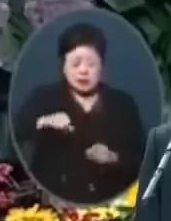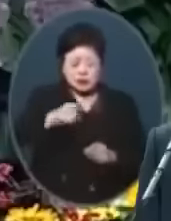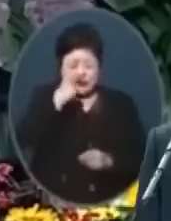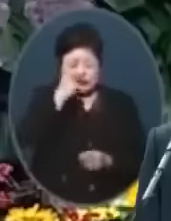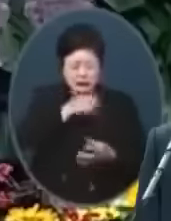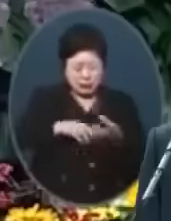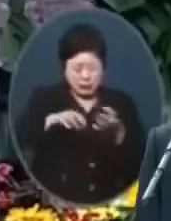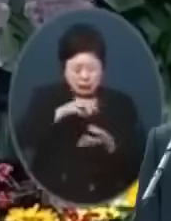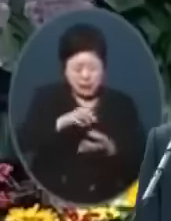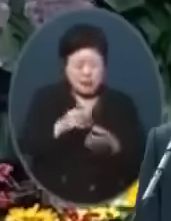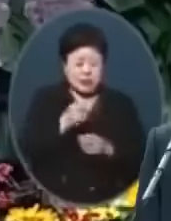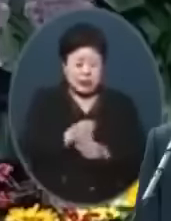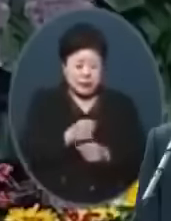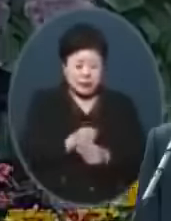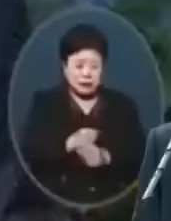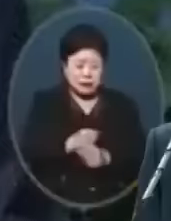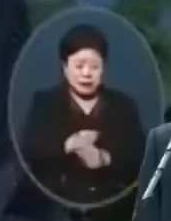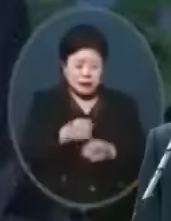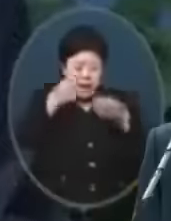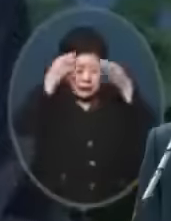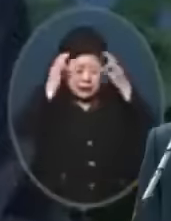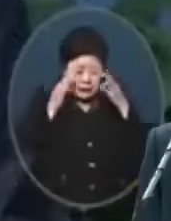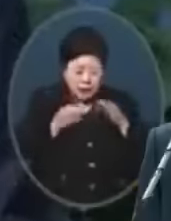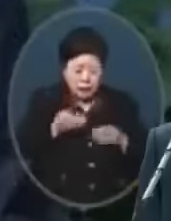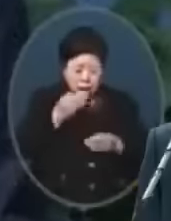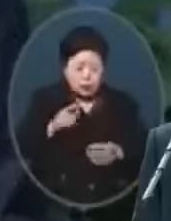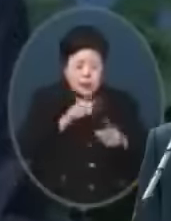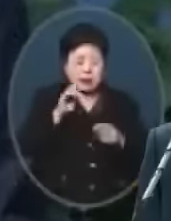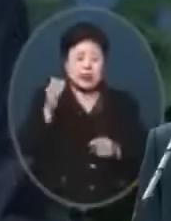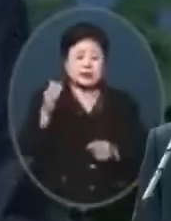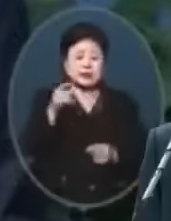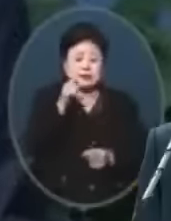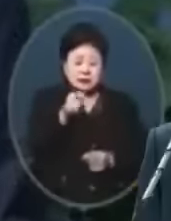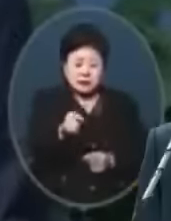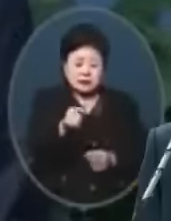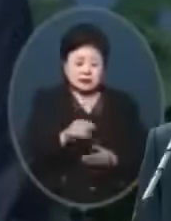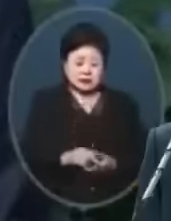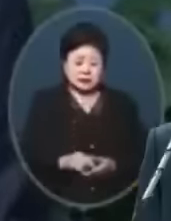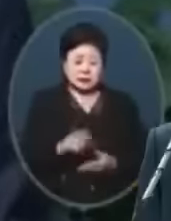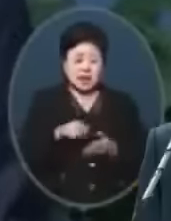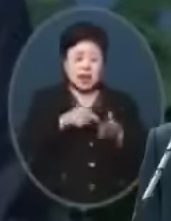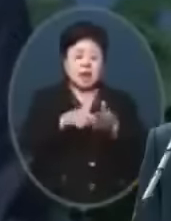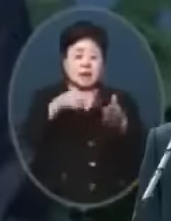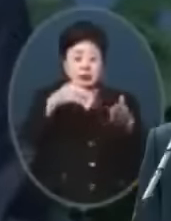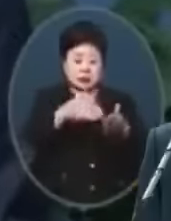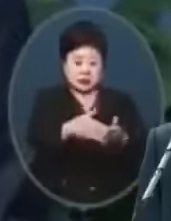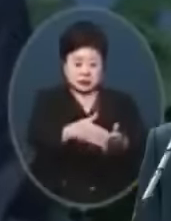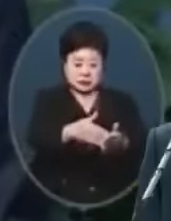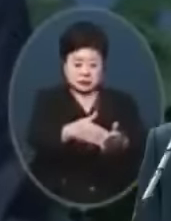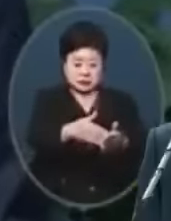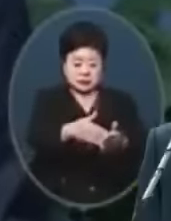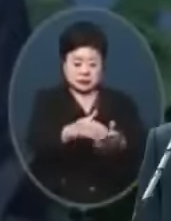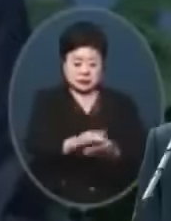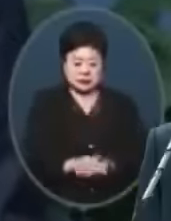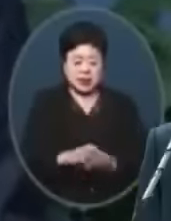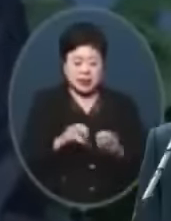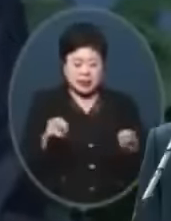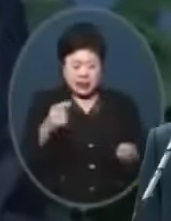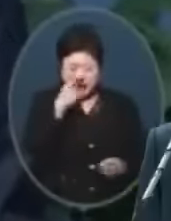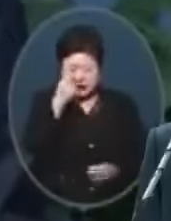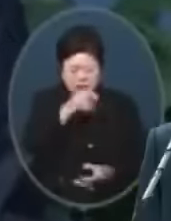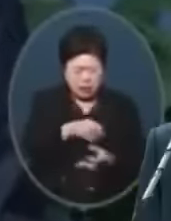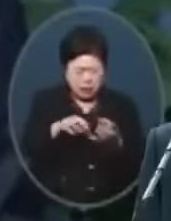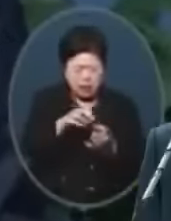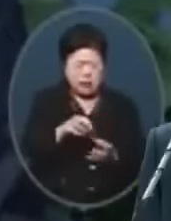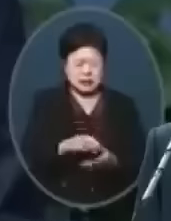가시와 은거키를 내고 이마에 땀을 흘려야 먹고 살게 되는데 그것을 청산한 것입니다. 땅이 가시와